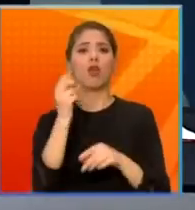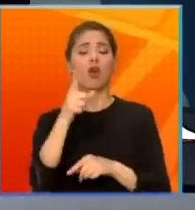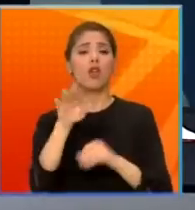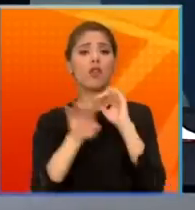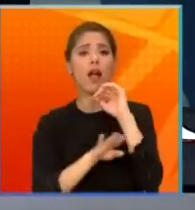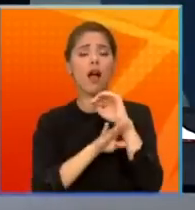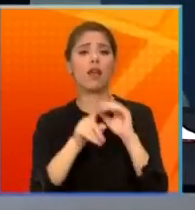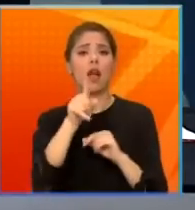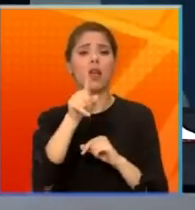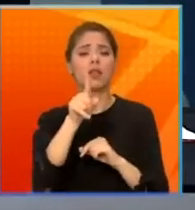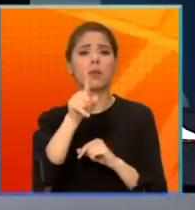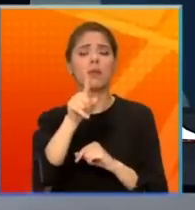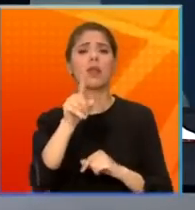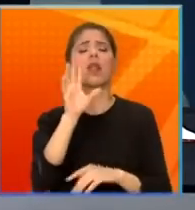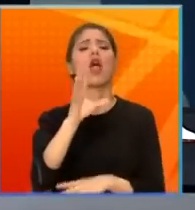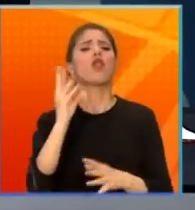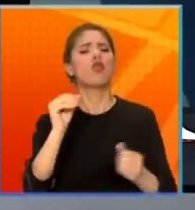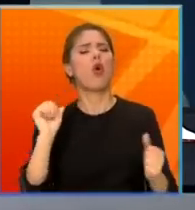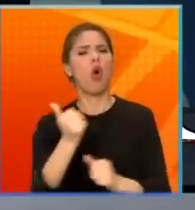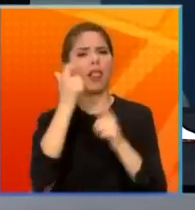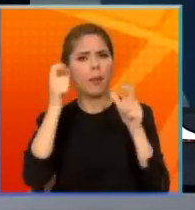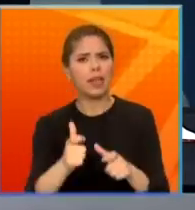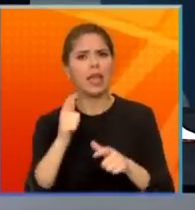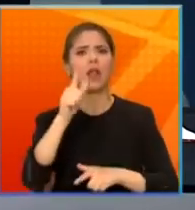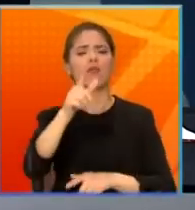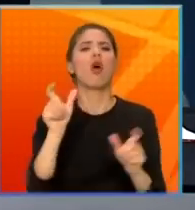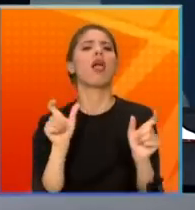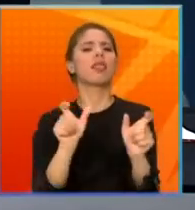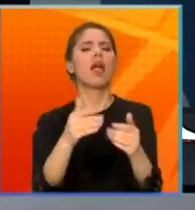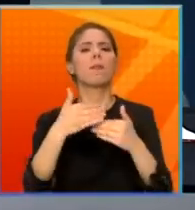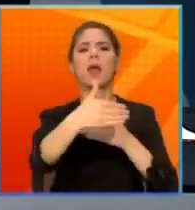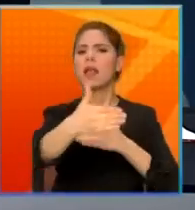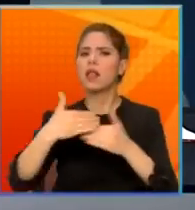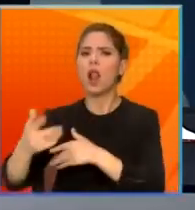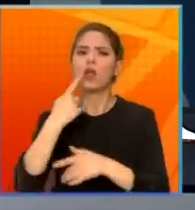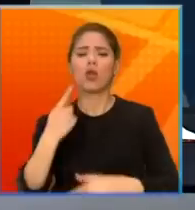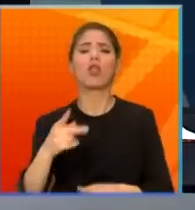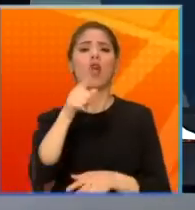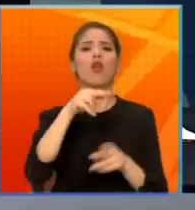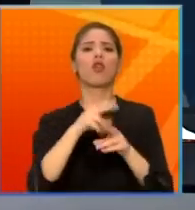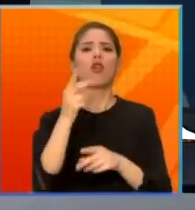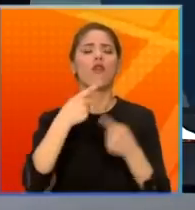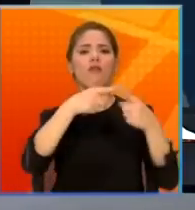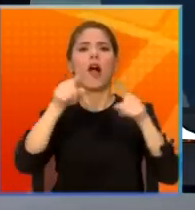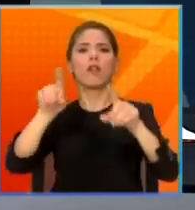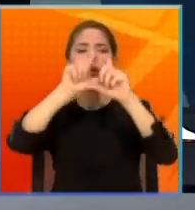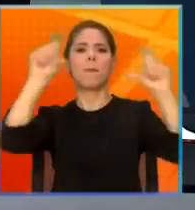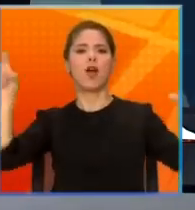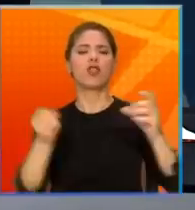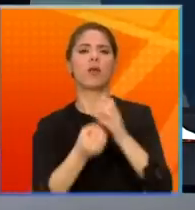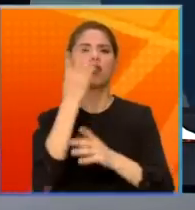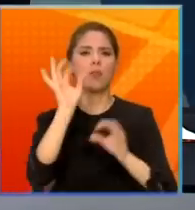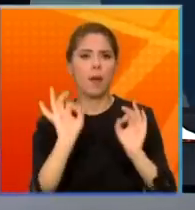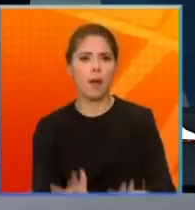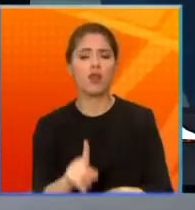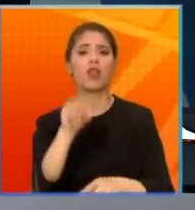Koronavirüs artık hayatımızın odak noktası malum. Tedbir, vaka, izolasyon derken virüs farklı farklı başlıklarla da karşımıza çıkmaya